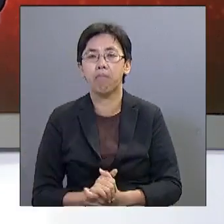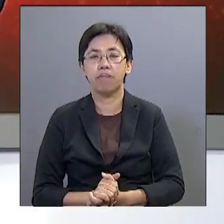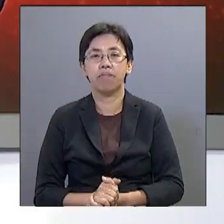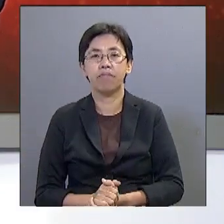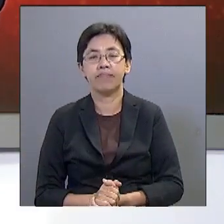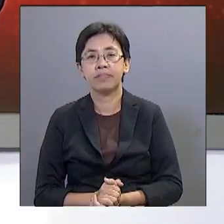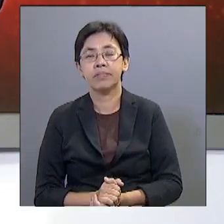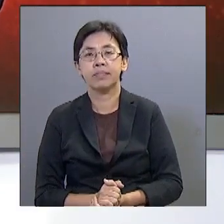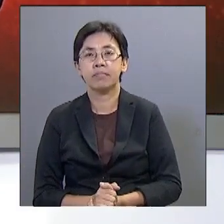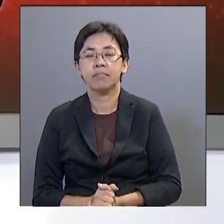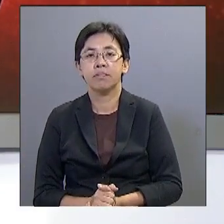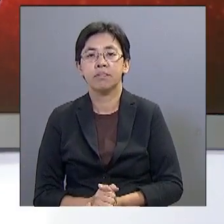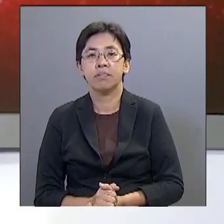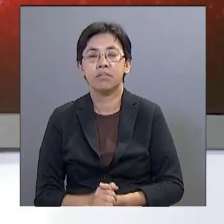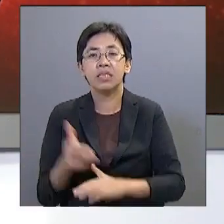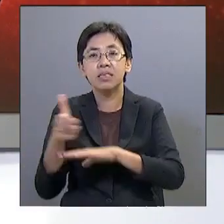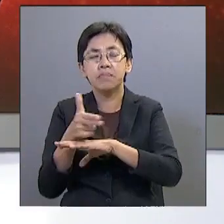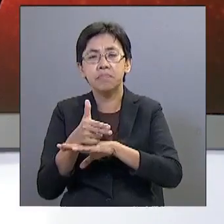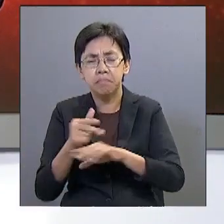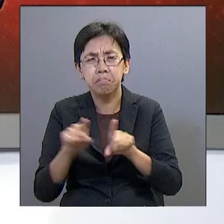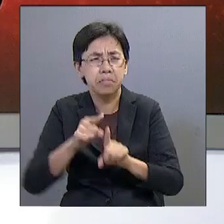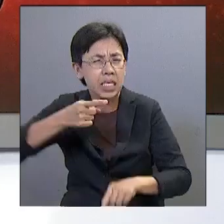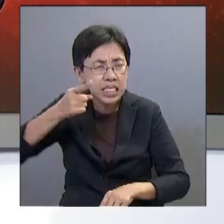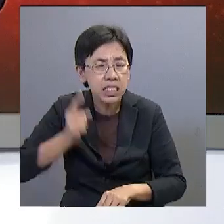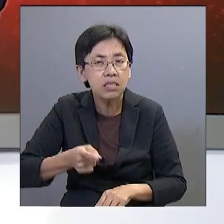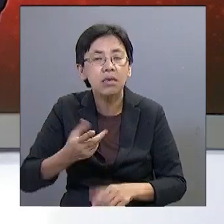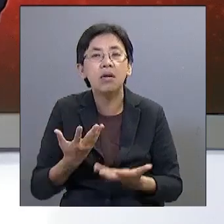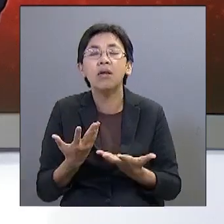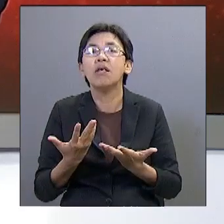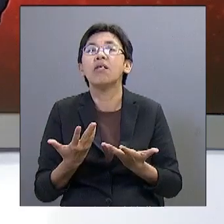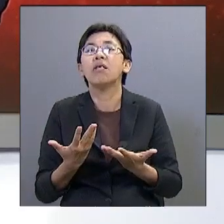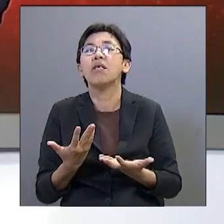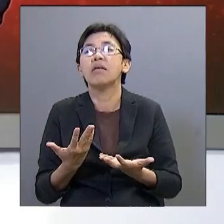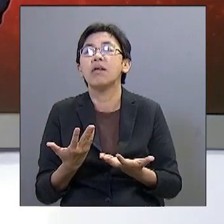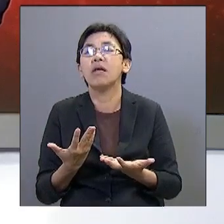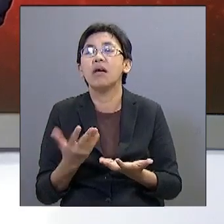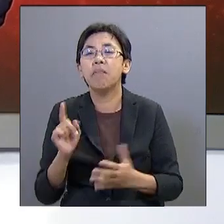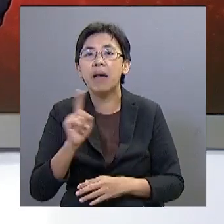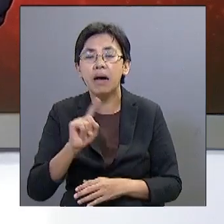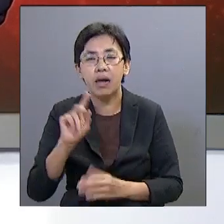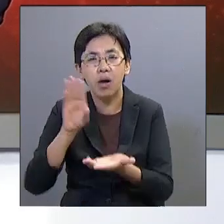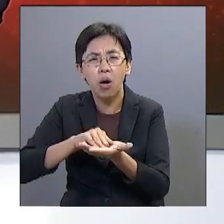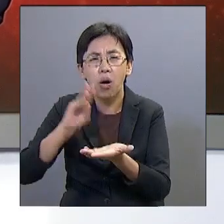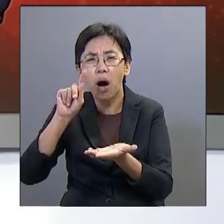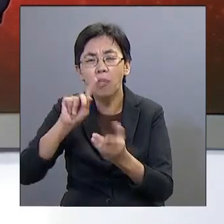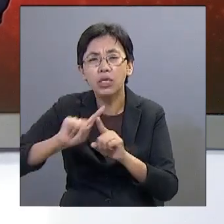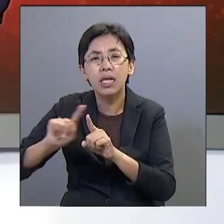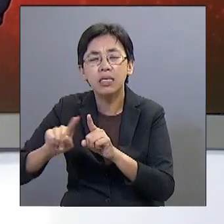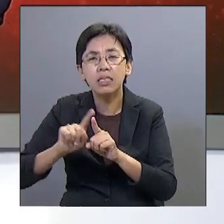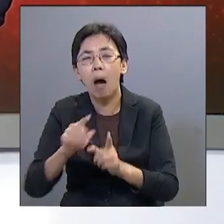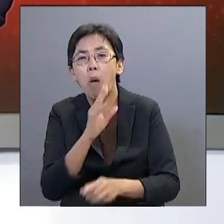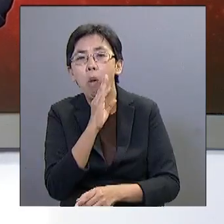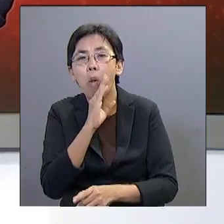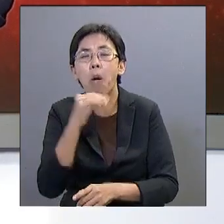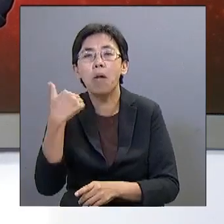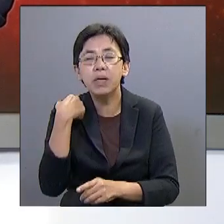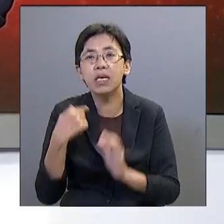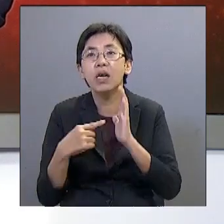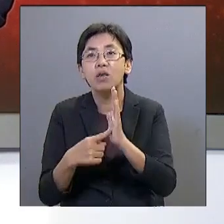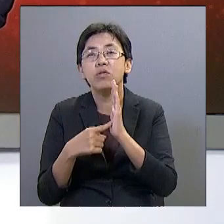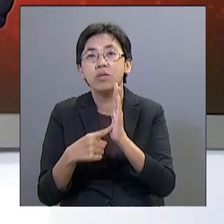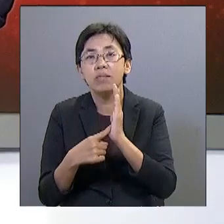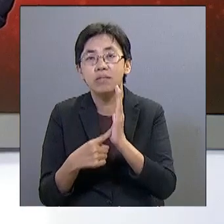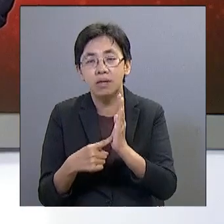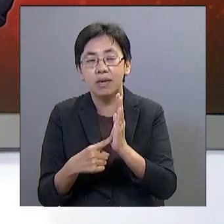ความสมจริงของคลปวดโอในลัษณะนี้ถูกนำมาใช้เพื่อบิดเบือนข้อมูลยังกรณีijeolobs minutoskov